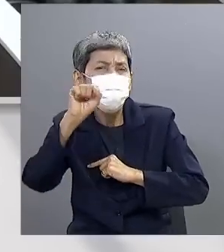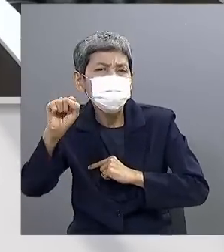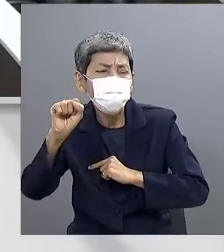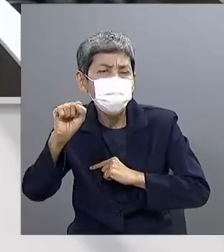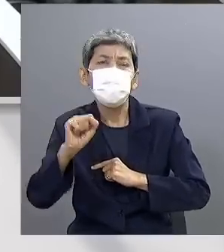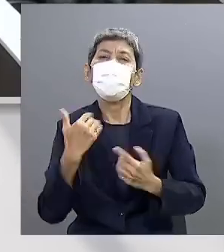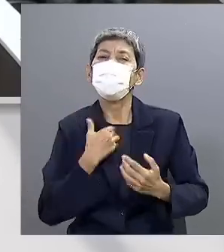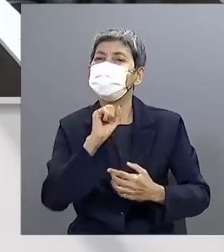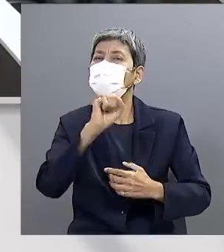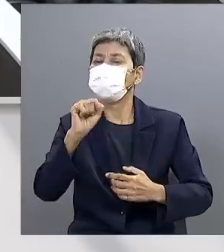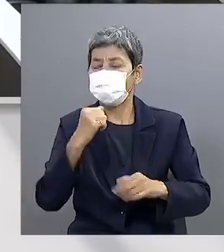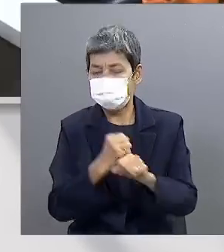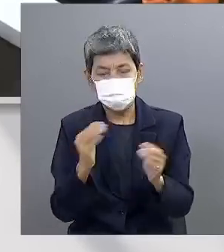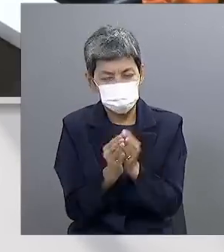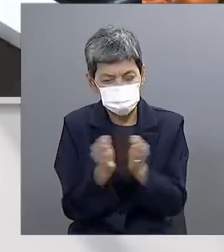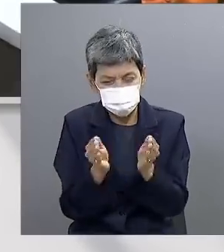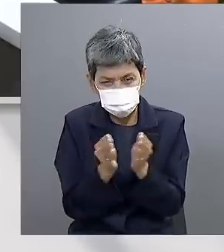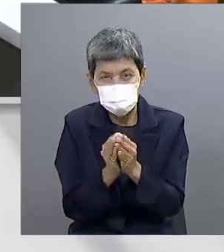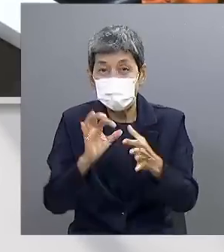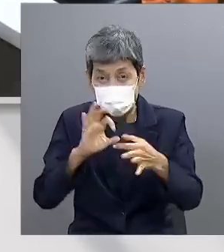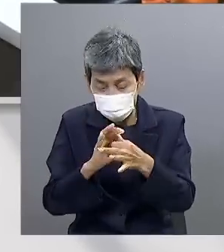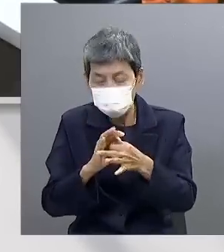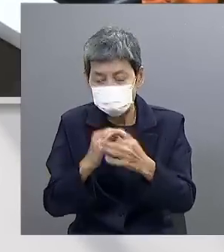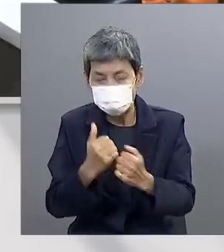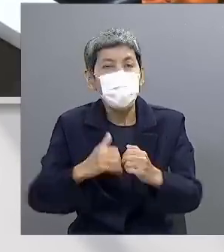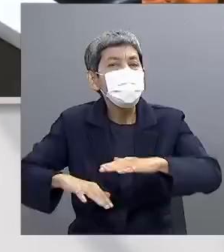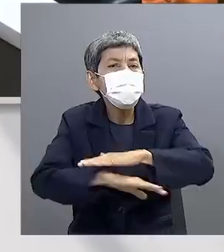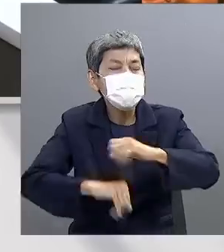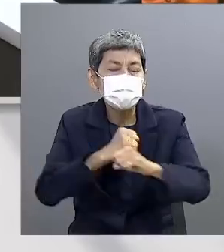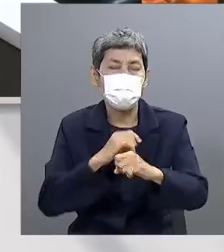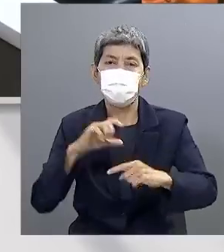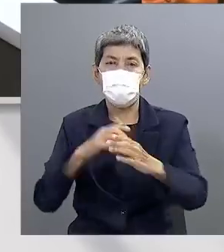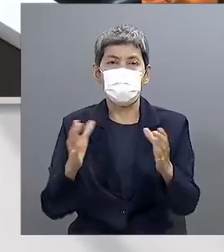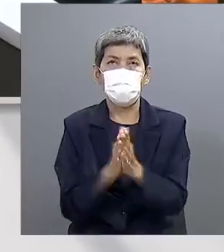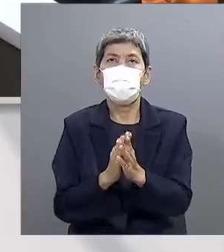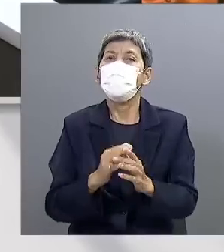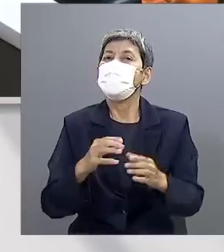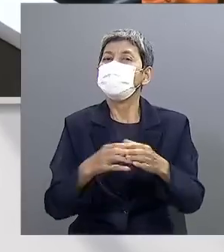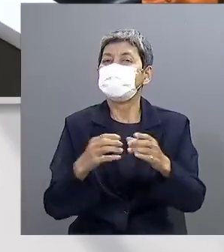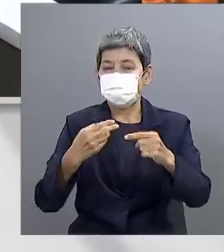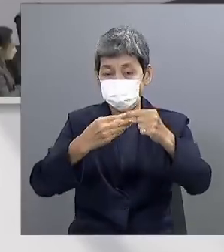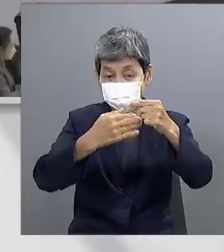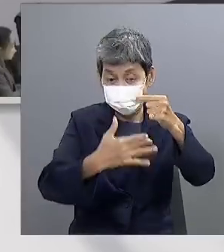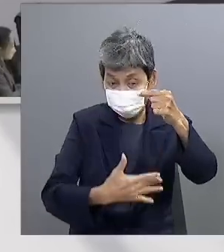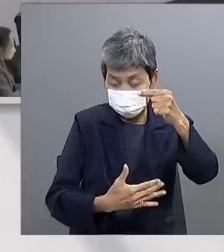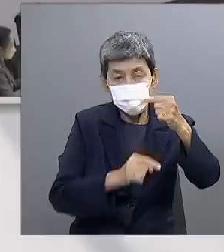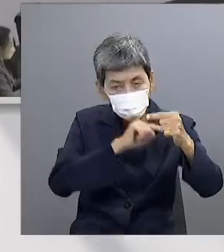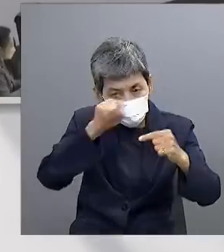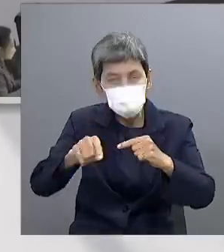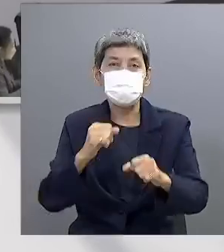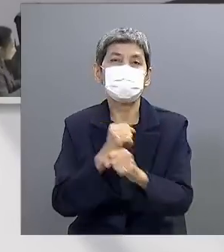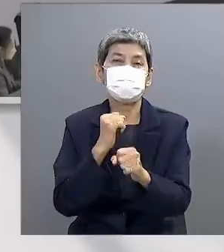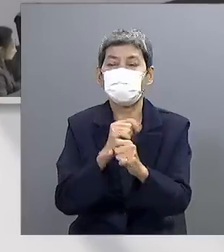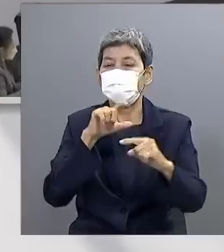เพื่อหาคะแนนที่จะเป็นเกณฑ์เบื้องต้นให้พรรคที่ลงสมัครส.ส.บัญชีรายชื่อได้เข้ามาเฉลี่ยส.ส.ในระบ